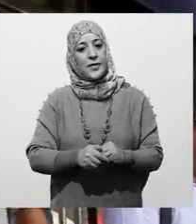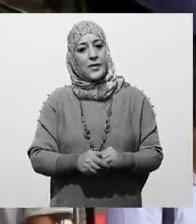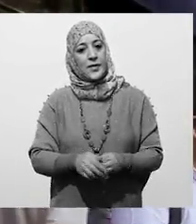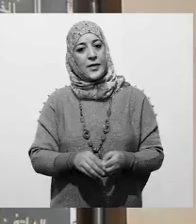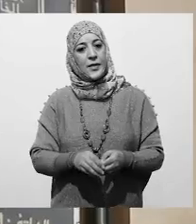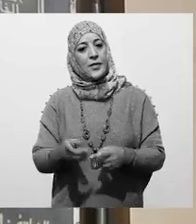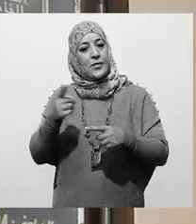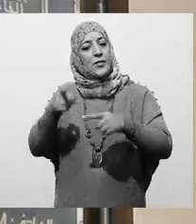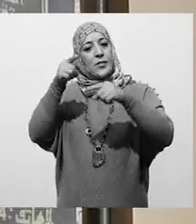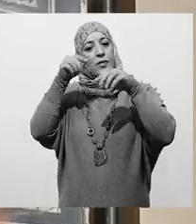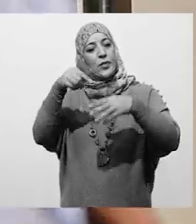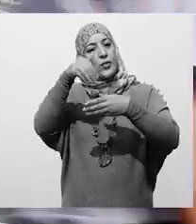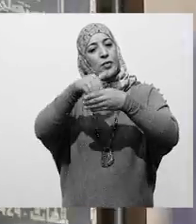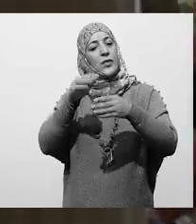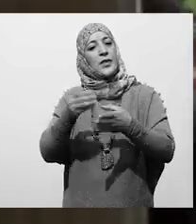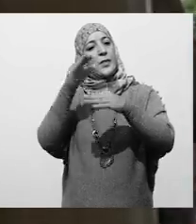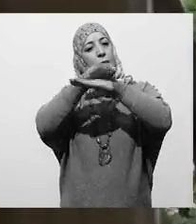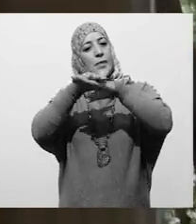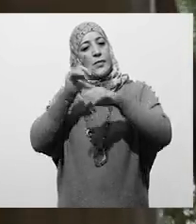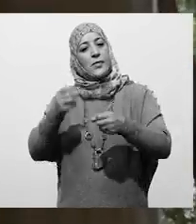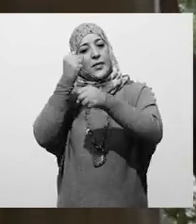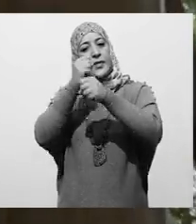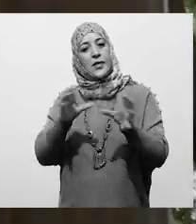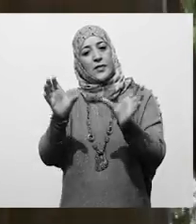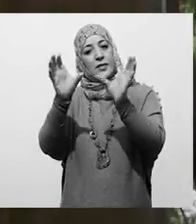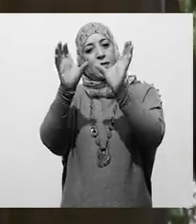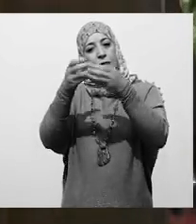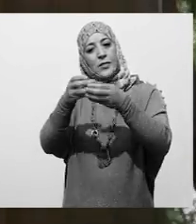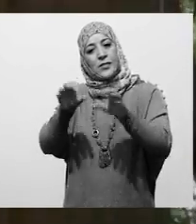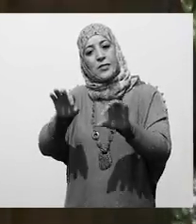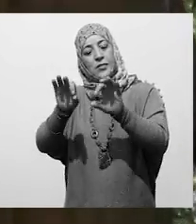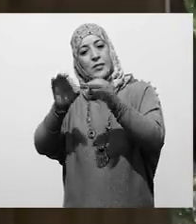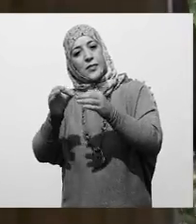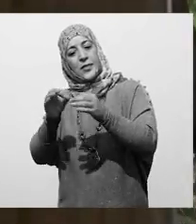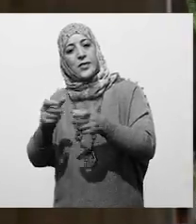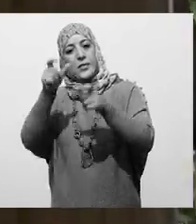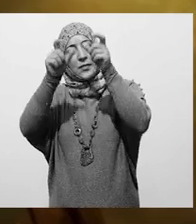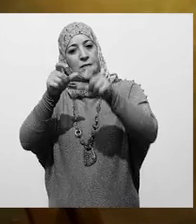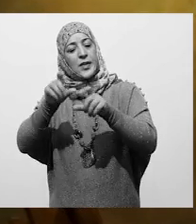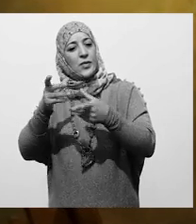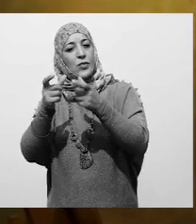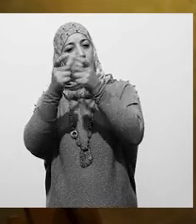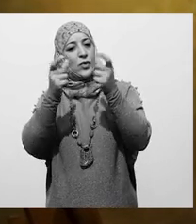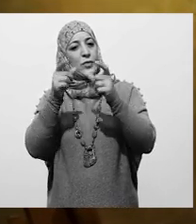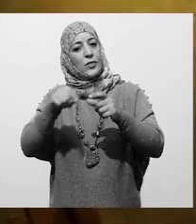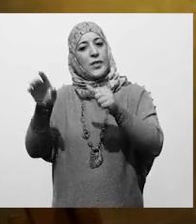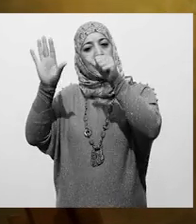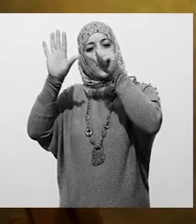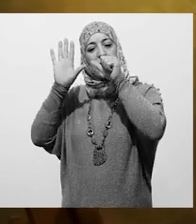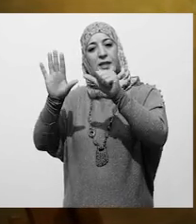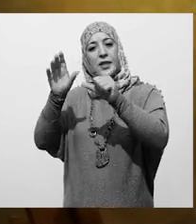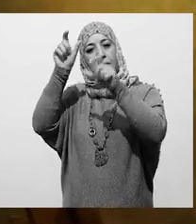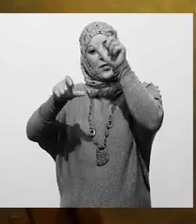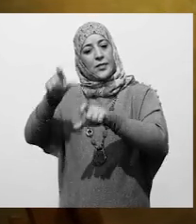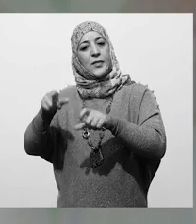rurales. Dans cette étude, j'ai travaillé avec une équipe qui comporte 10 enquêteurs et enquêtrices, où